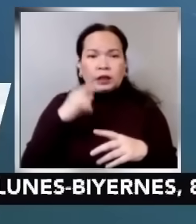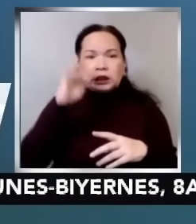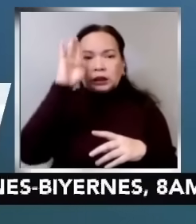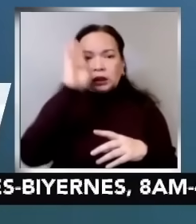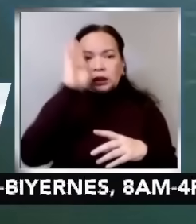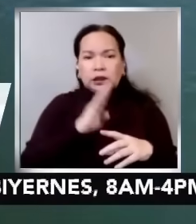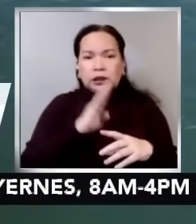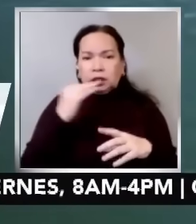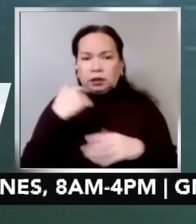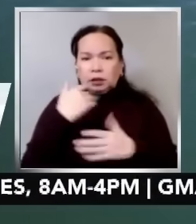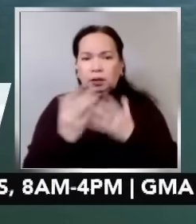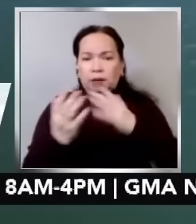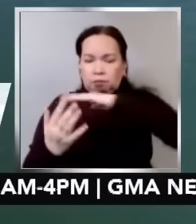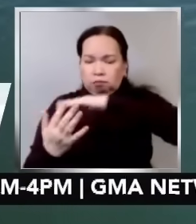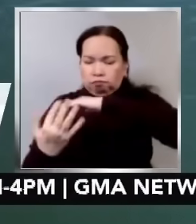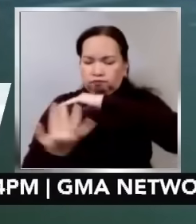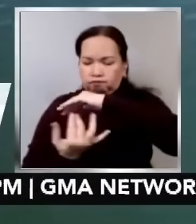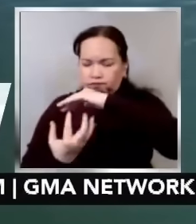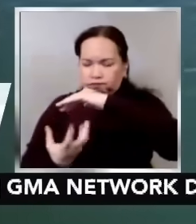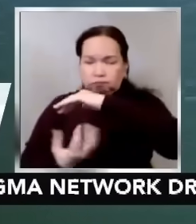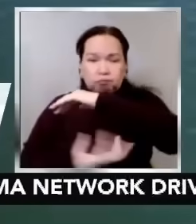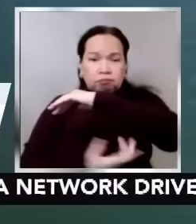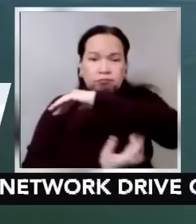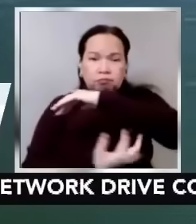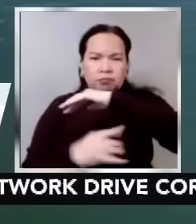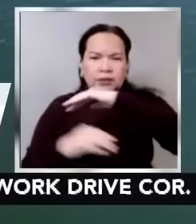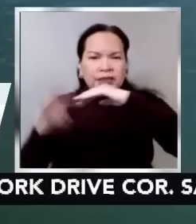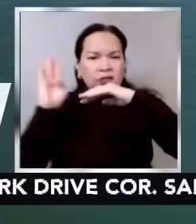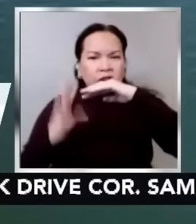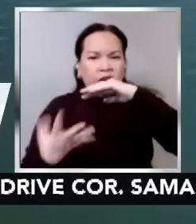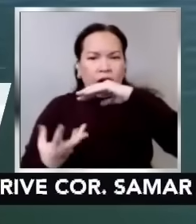saan pinalalaki mga isda.